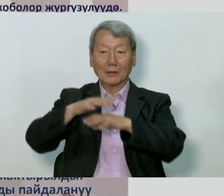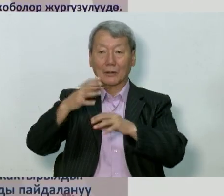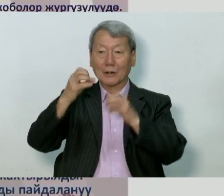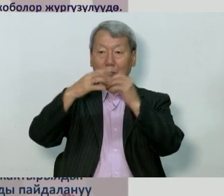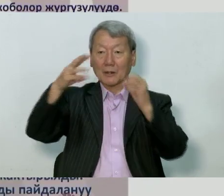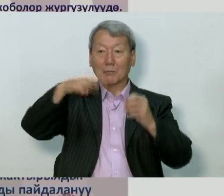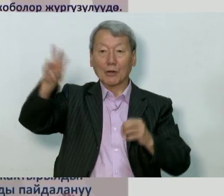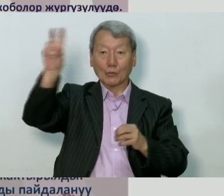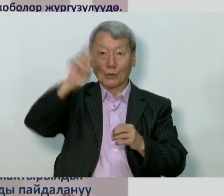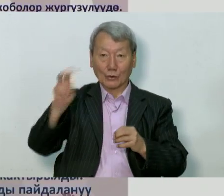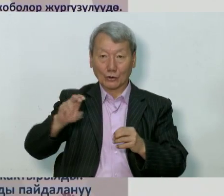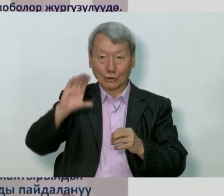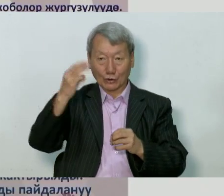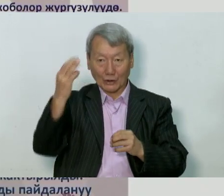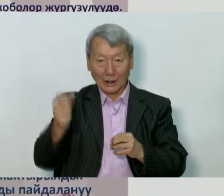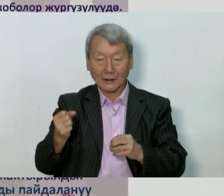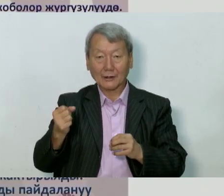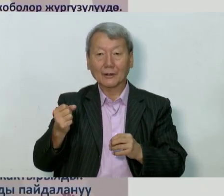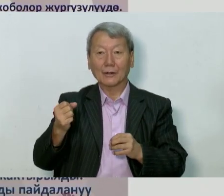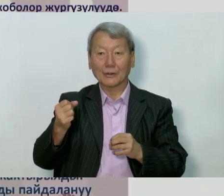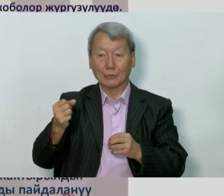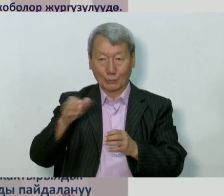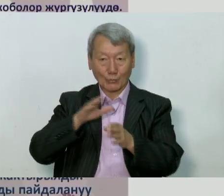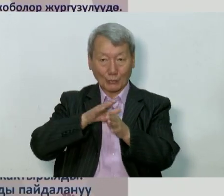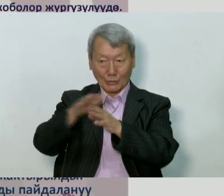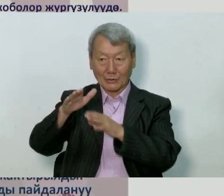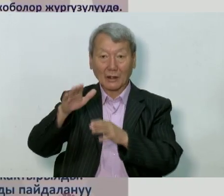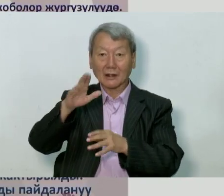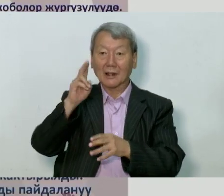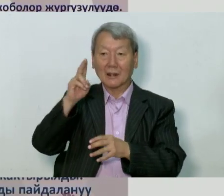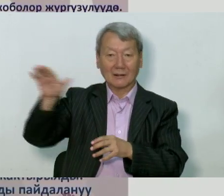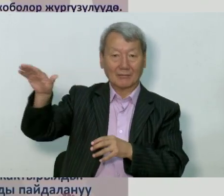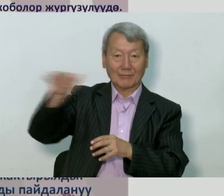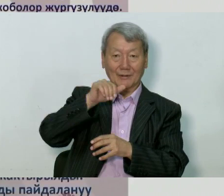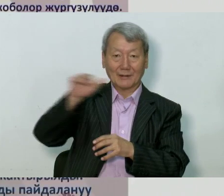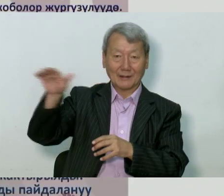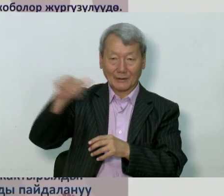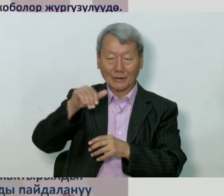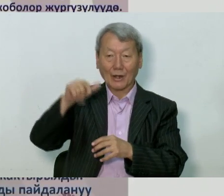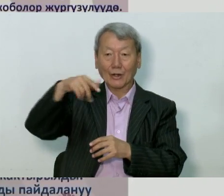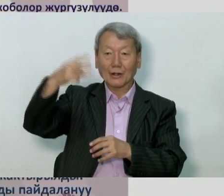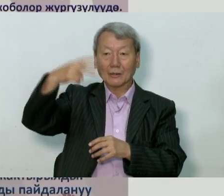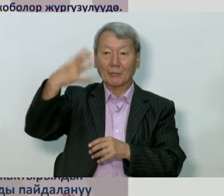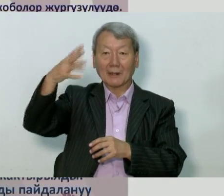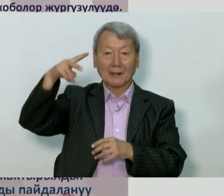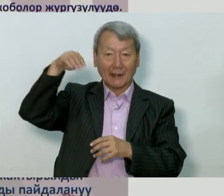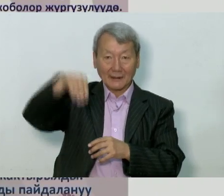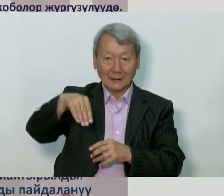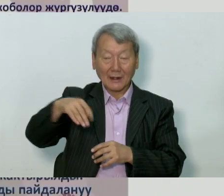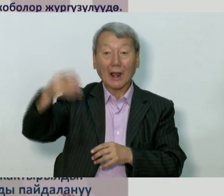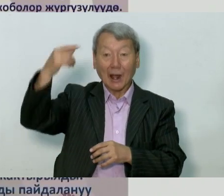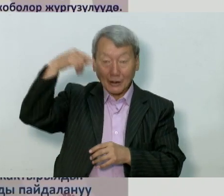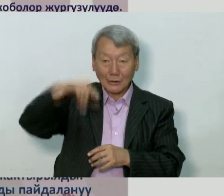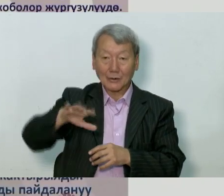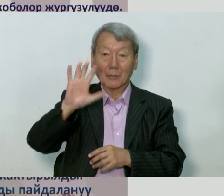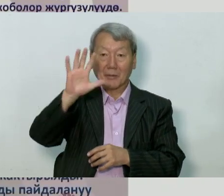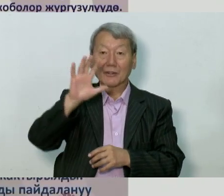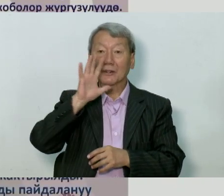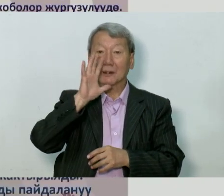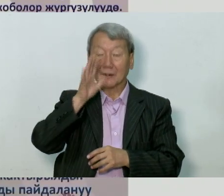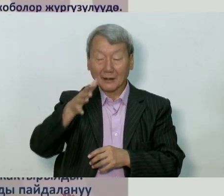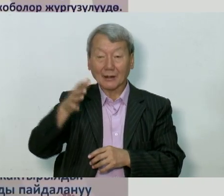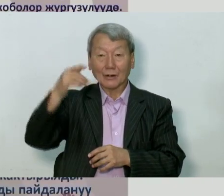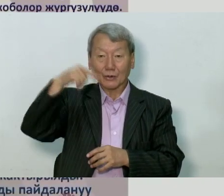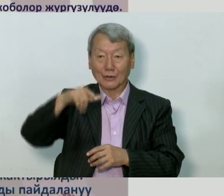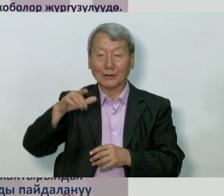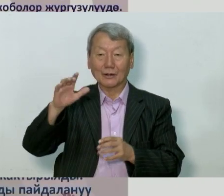миллион АКШ доллары толугу менен кредит шарттары 25 жыл, анын ичинде 5 жылдык